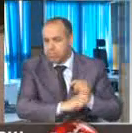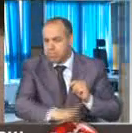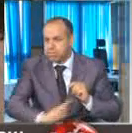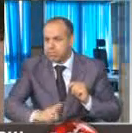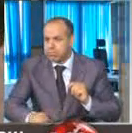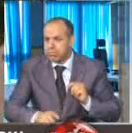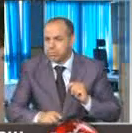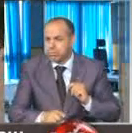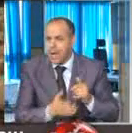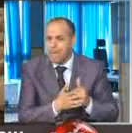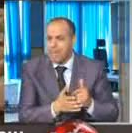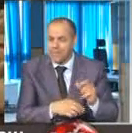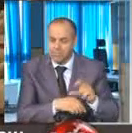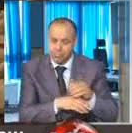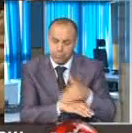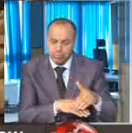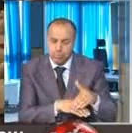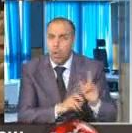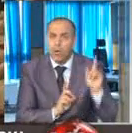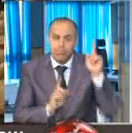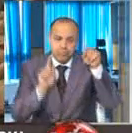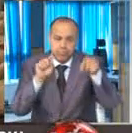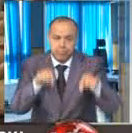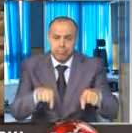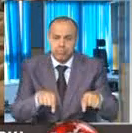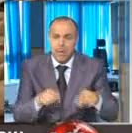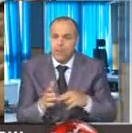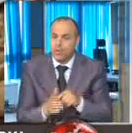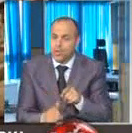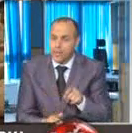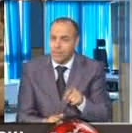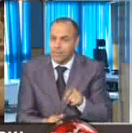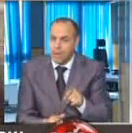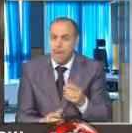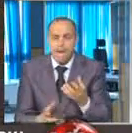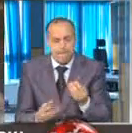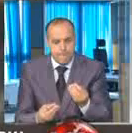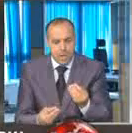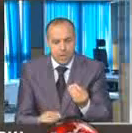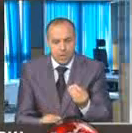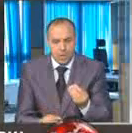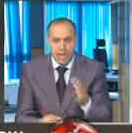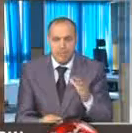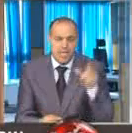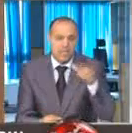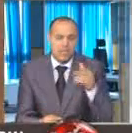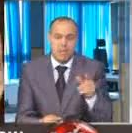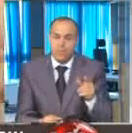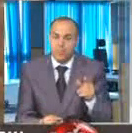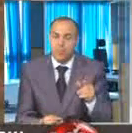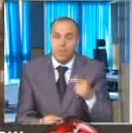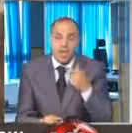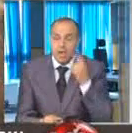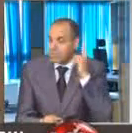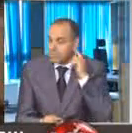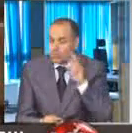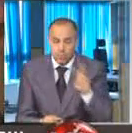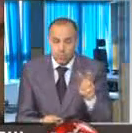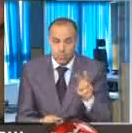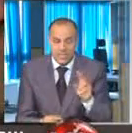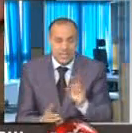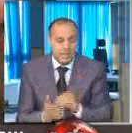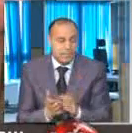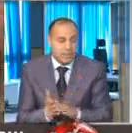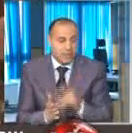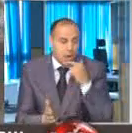بلدة كليس التركية لقصف صاروخي من سوريا أسفر عن إصابة 5 أشخاص. المصدران